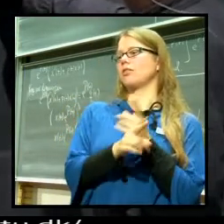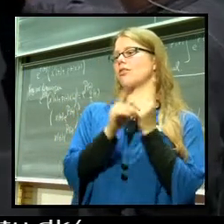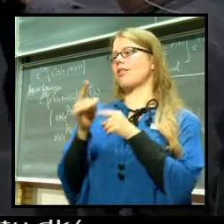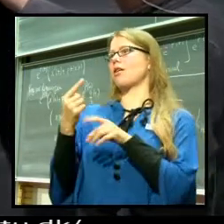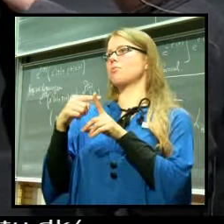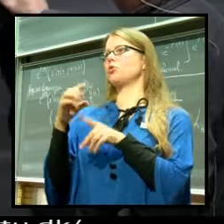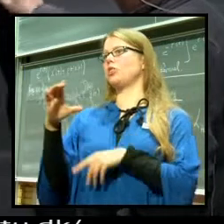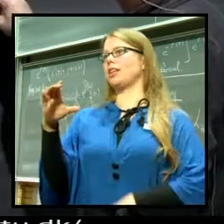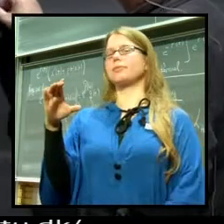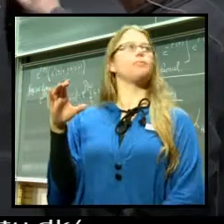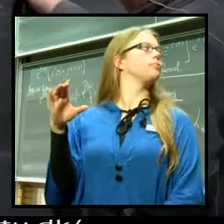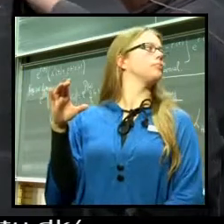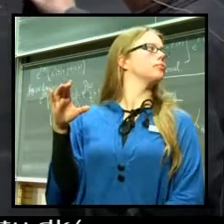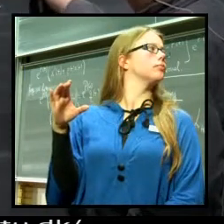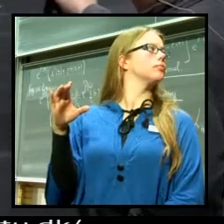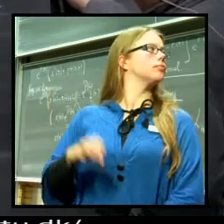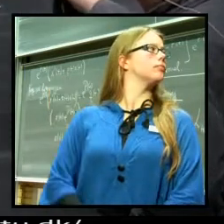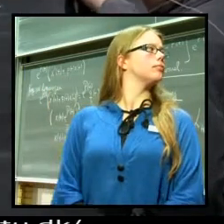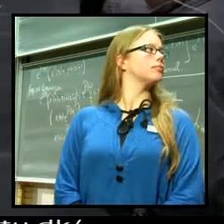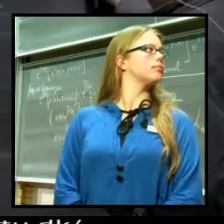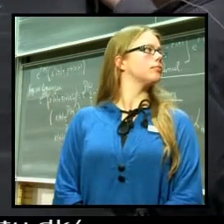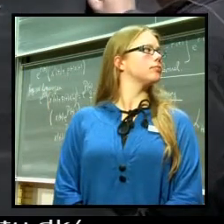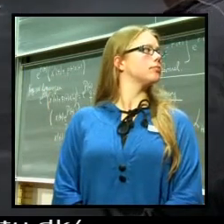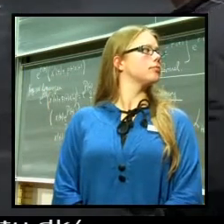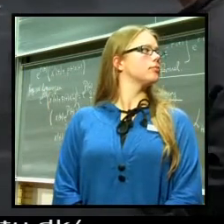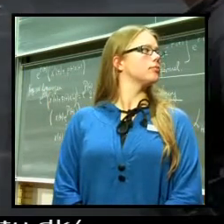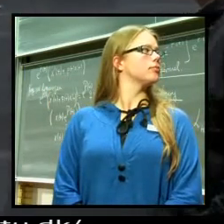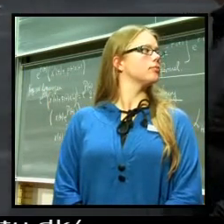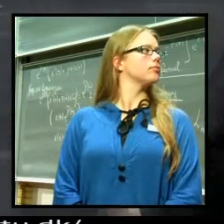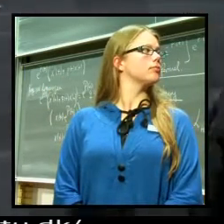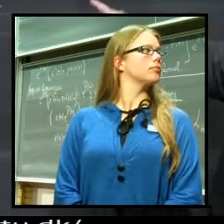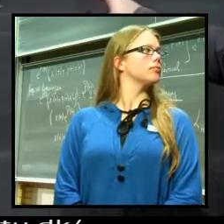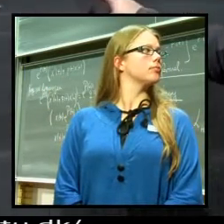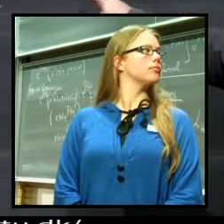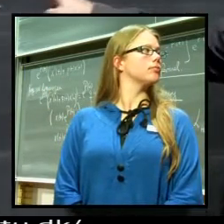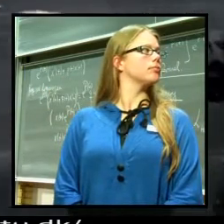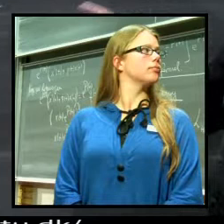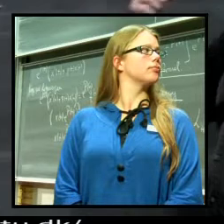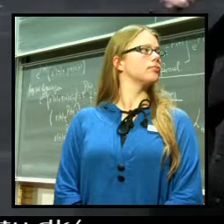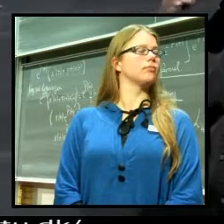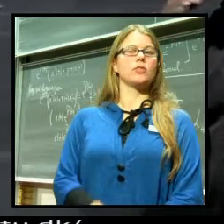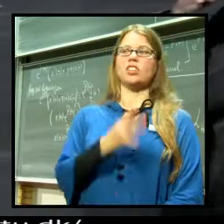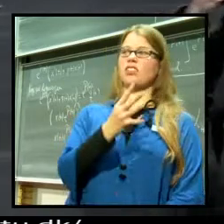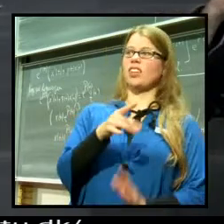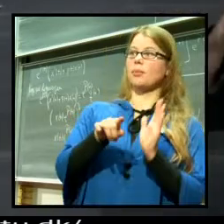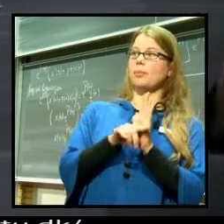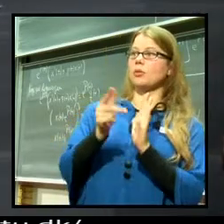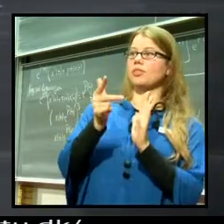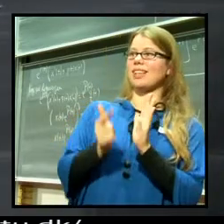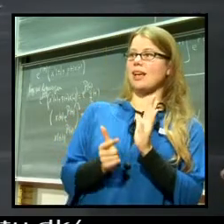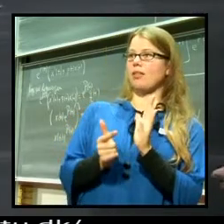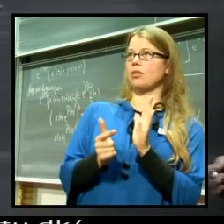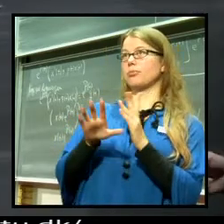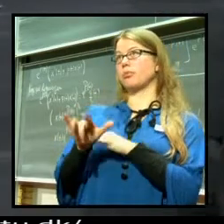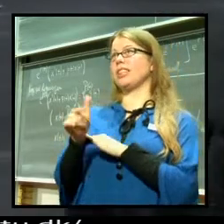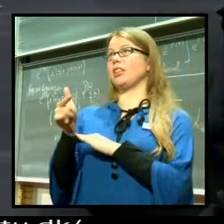c. Så 3/2 plus c skal være 4. Så 4 minus 3/2, det er jo 3, det er